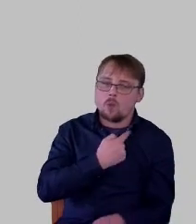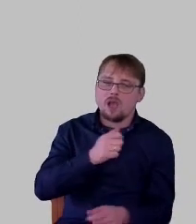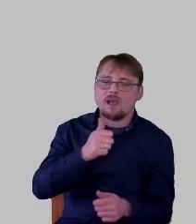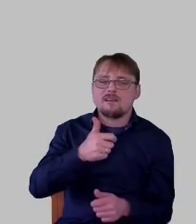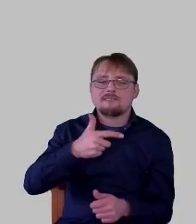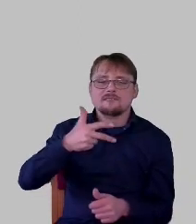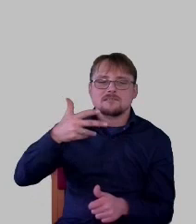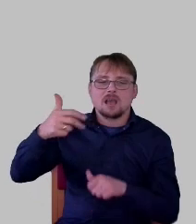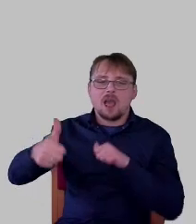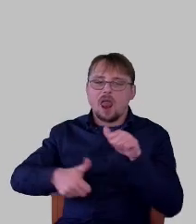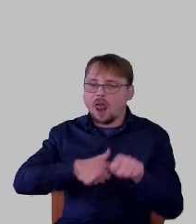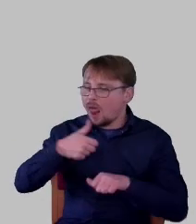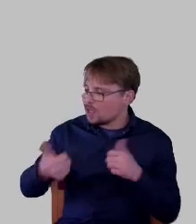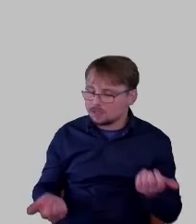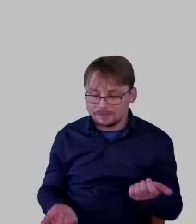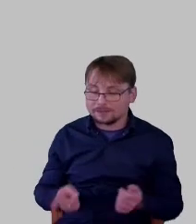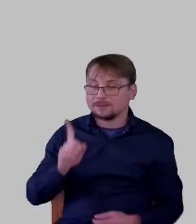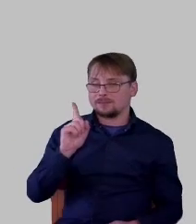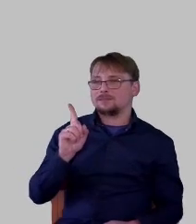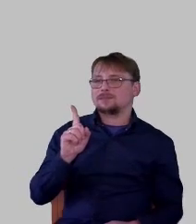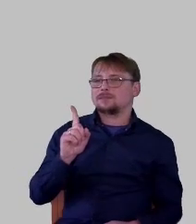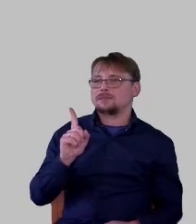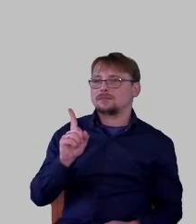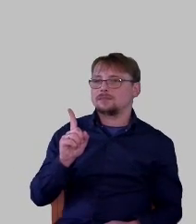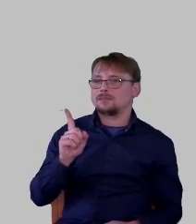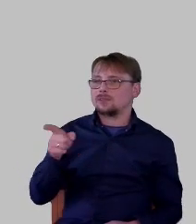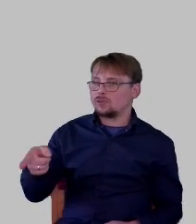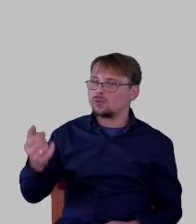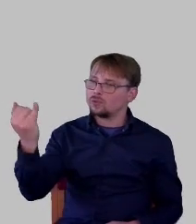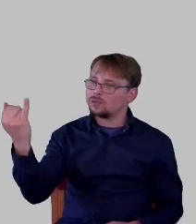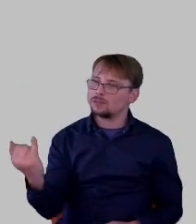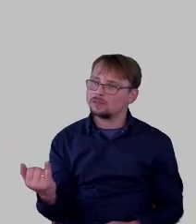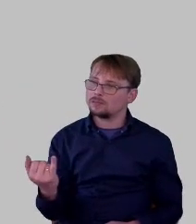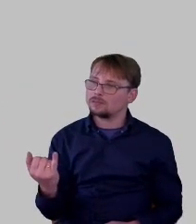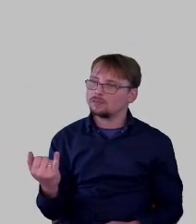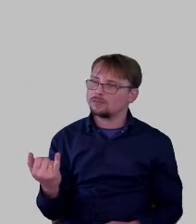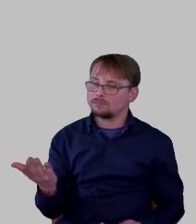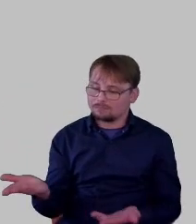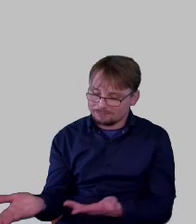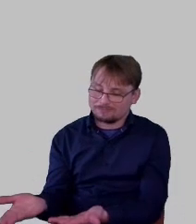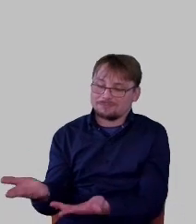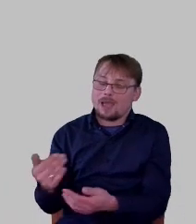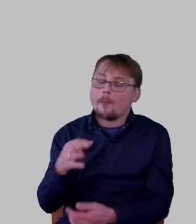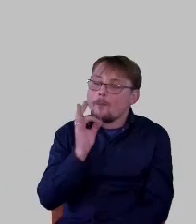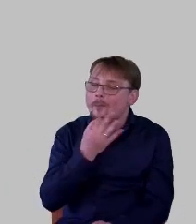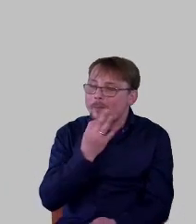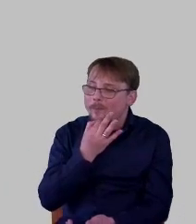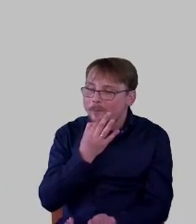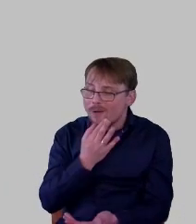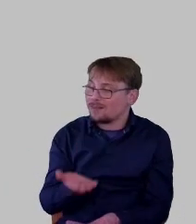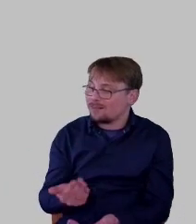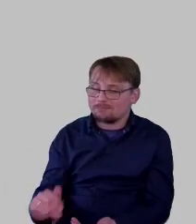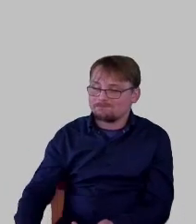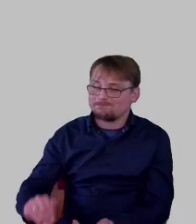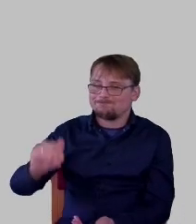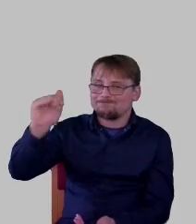kilkanaście, czasami więcej lat, ale to dziecko jest w naszej szkole, jest w systemie oświaty w bardzo ważnym momencie swojego życia. Musimy się postarać, żeby